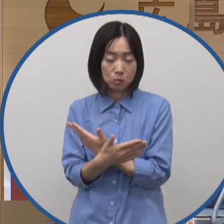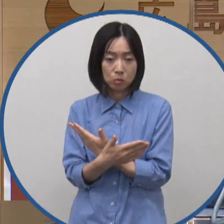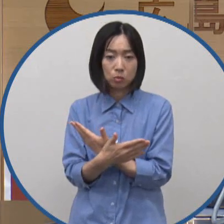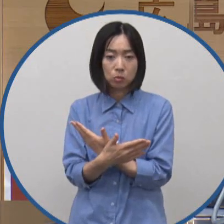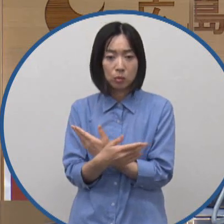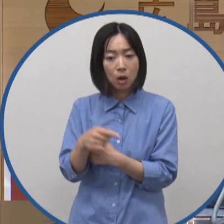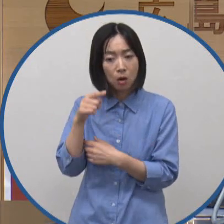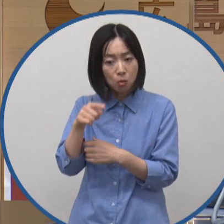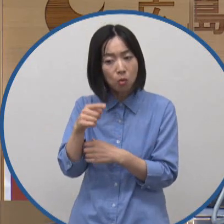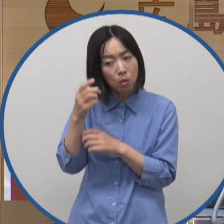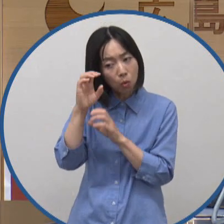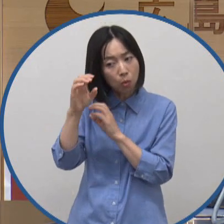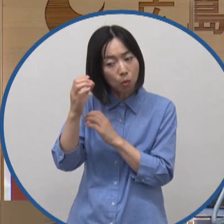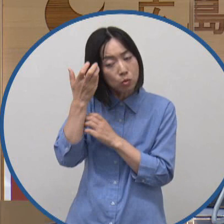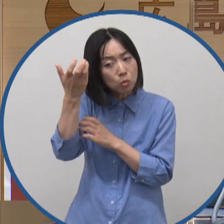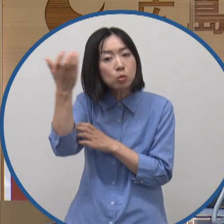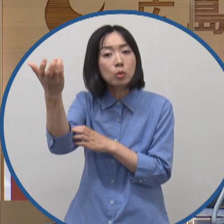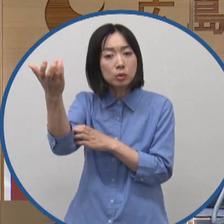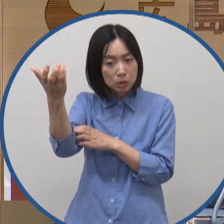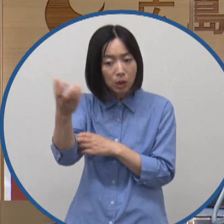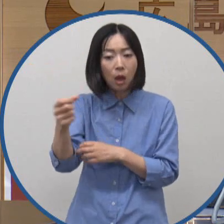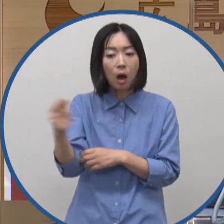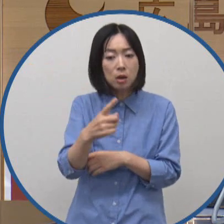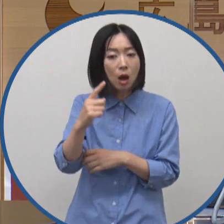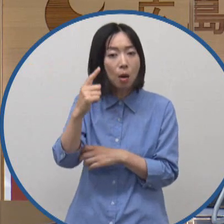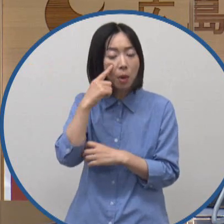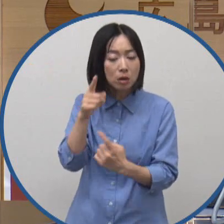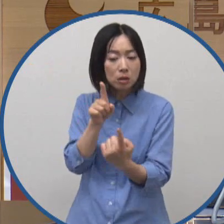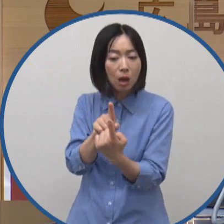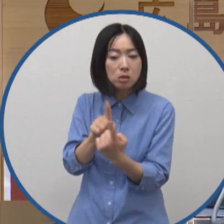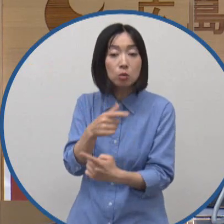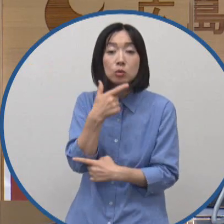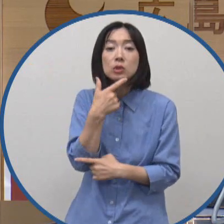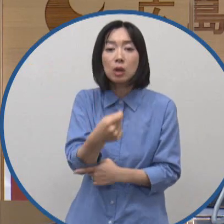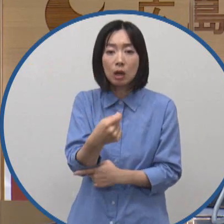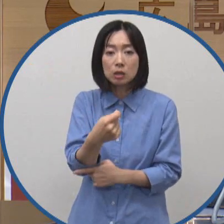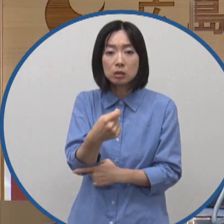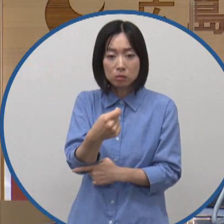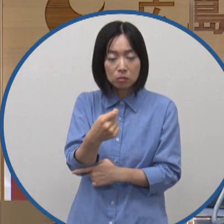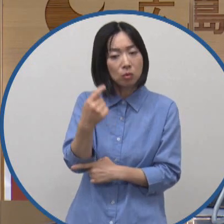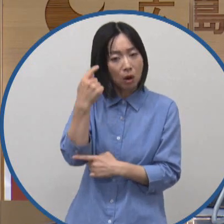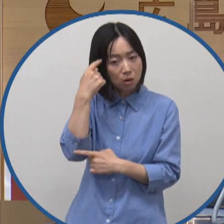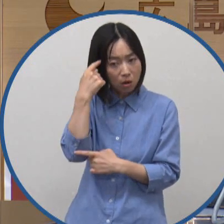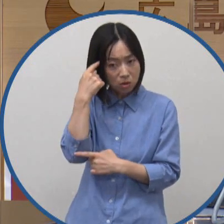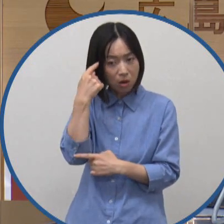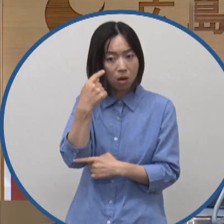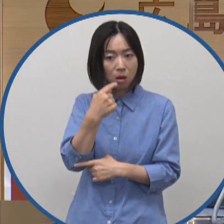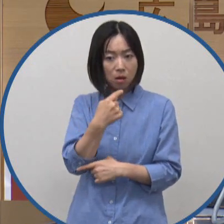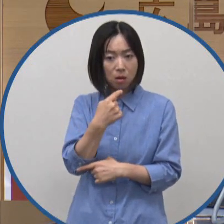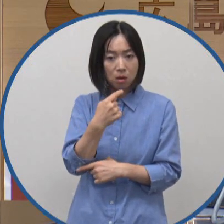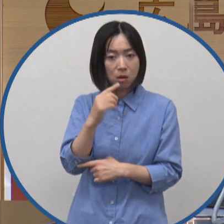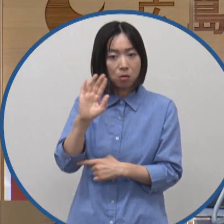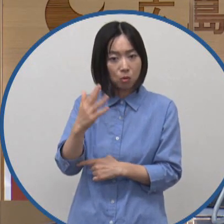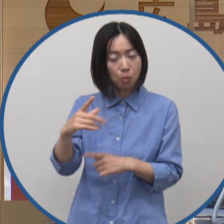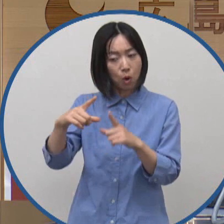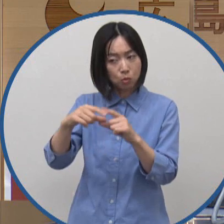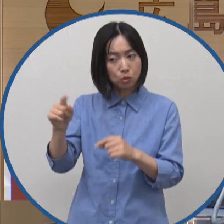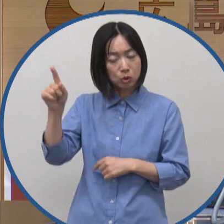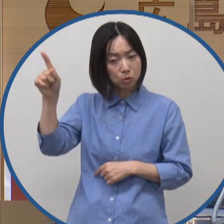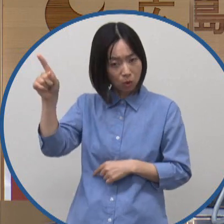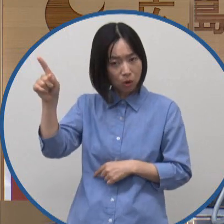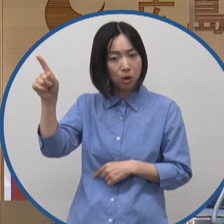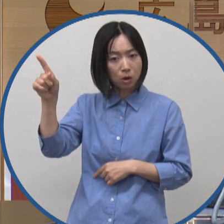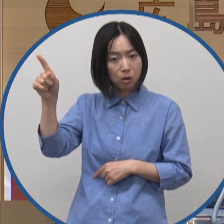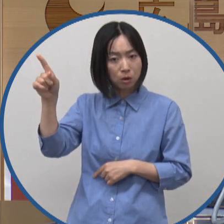それを見越してですね、早めにそうならないように手を打ちたいというのが我々の考えですが、国の方